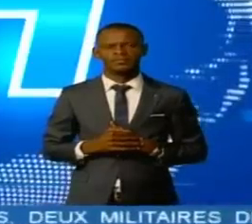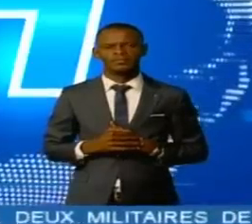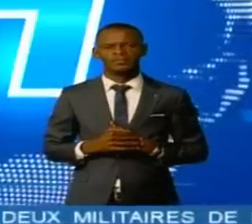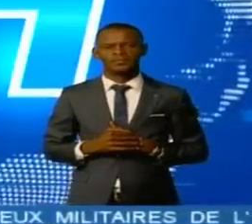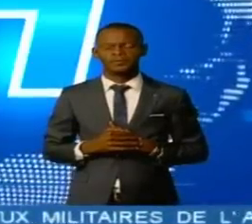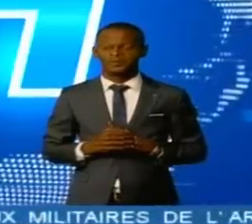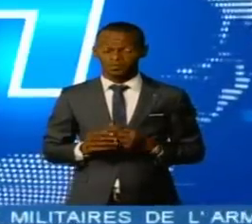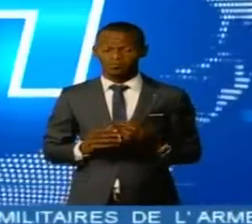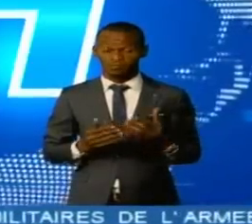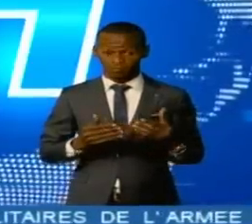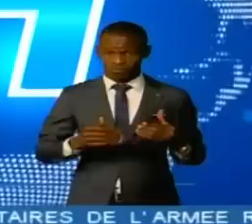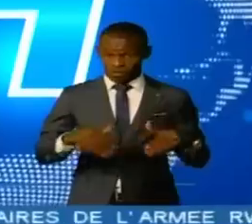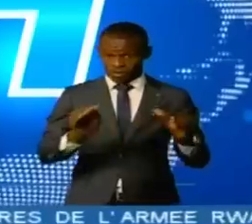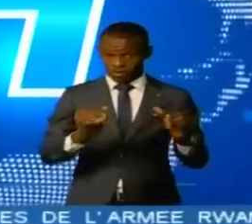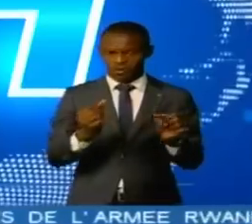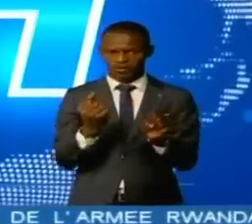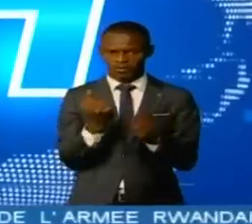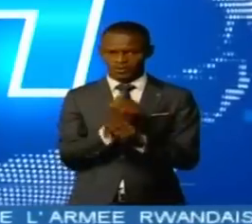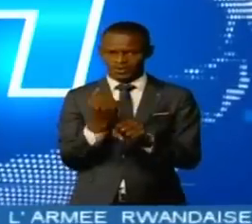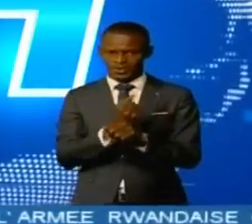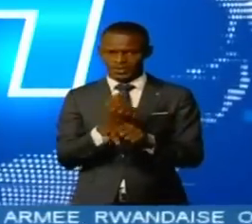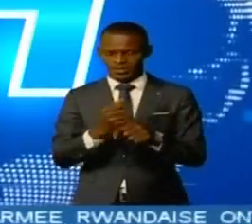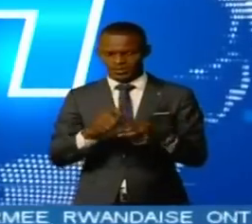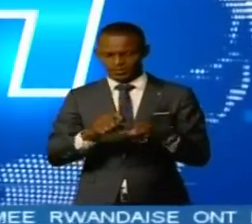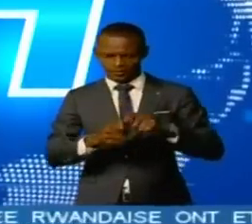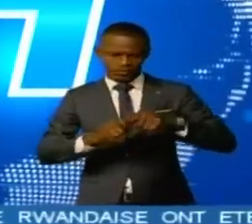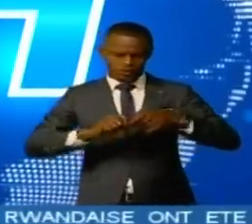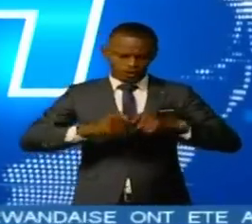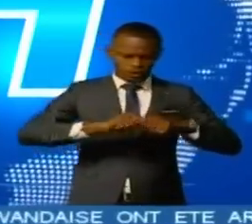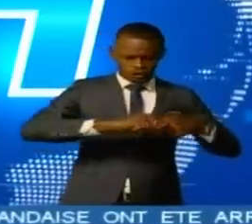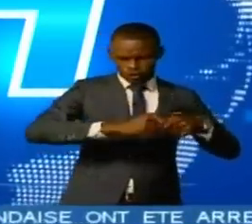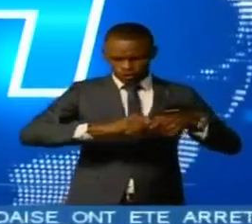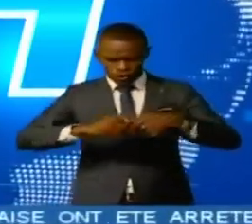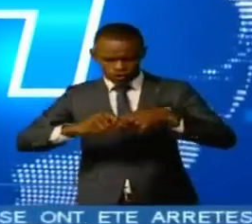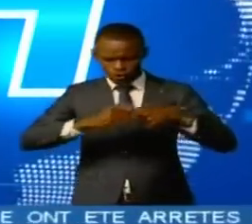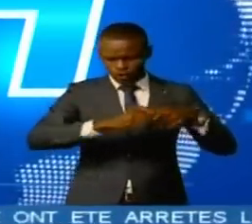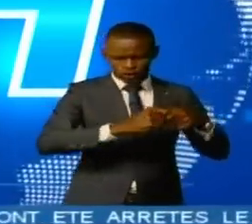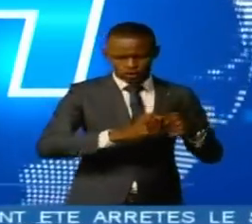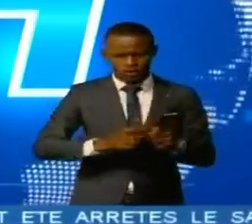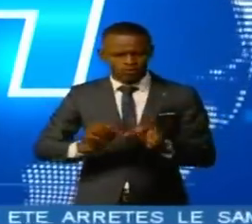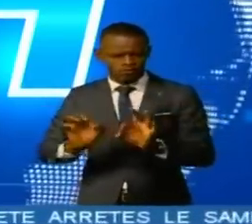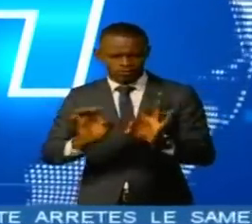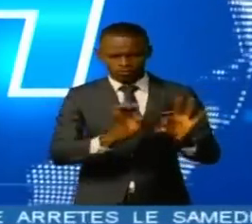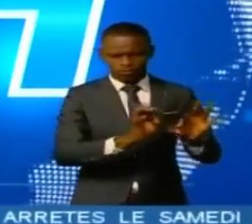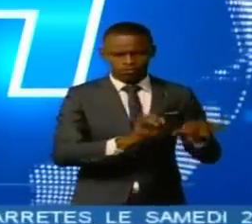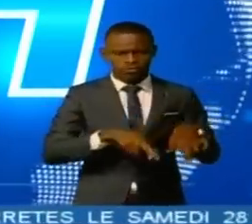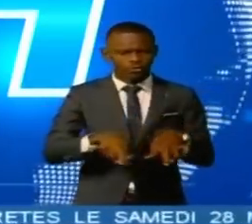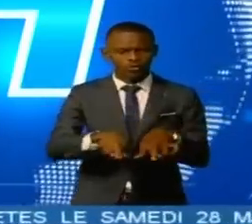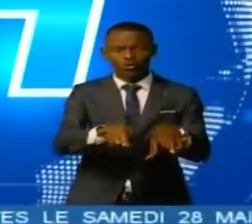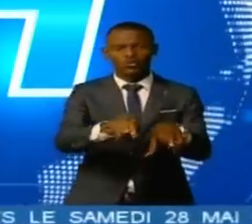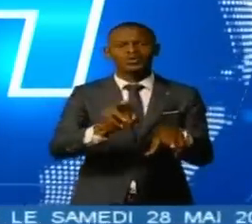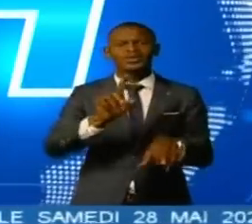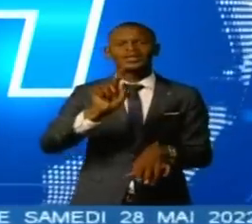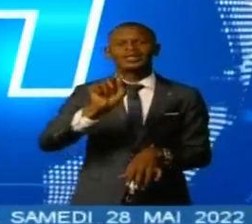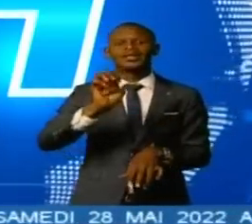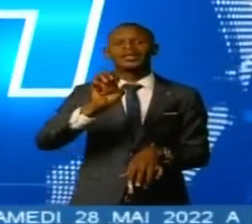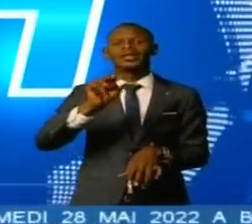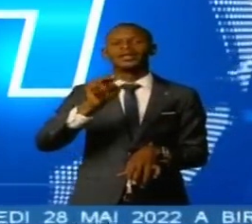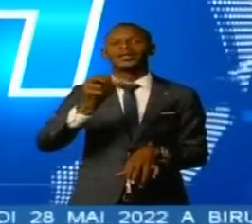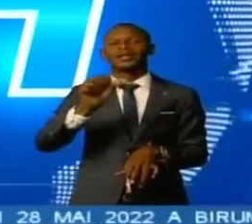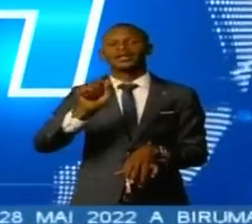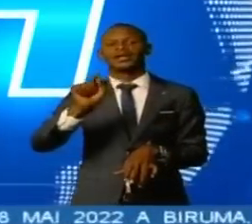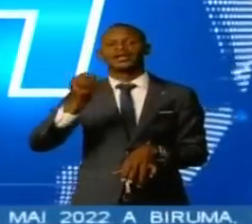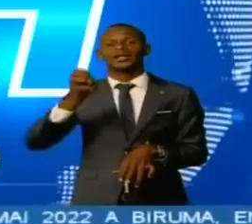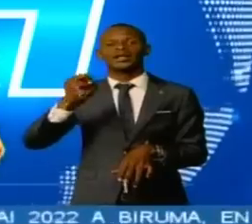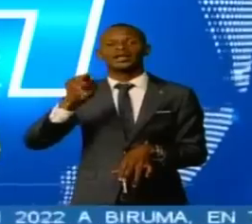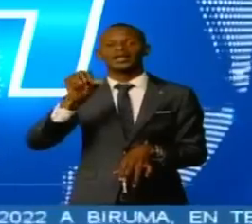Poursuite des travaux de réhabilitation et de modernisation de la route Tinga-Tinga-Matadi, jadis dans un état de délabrement très